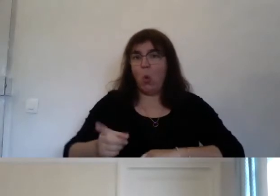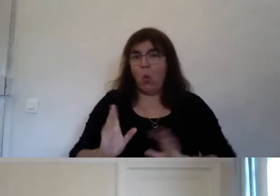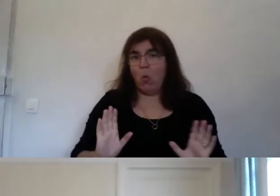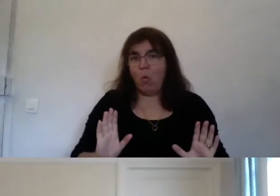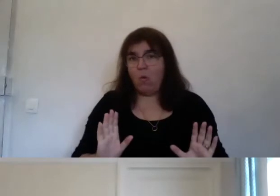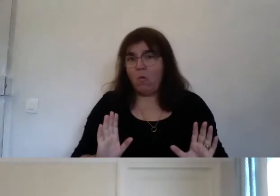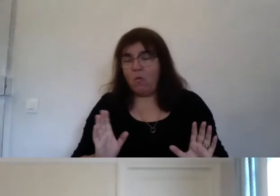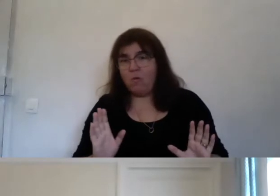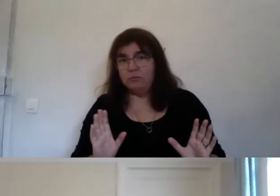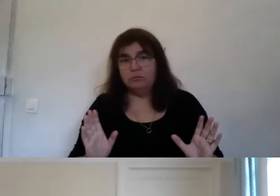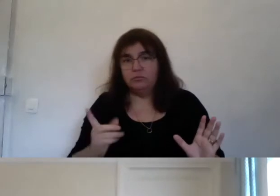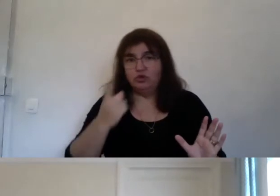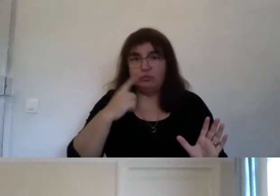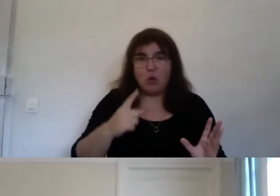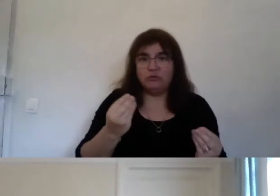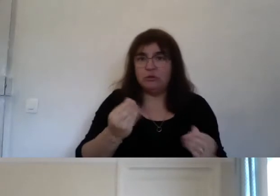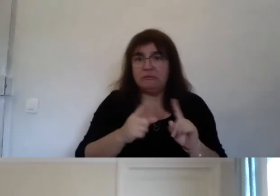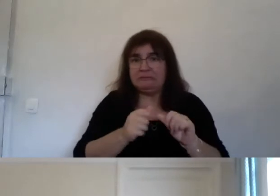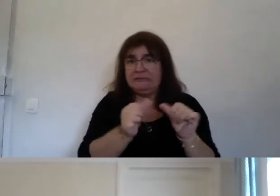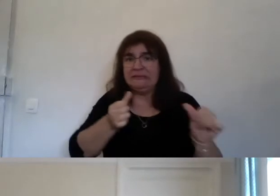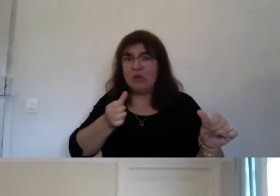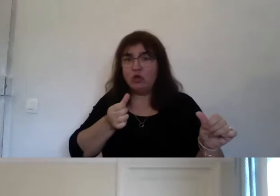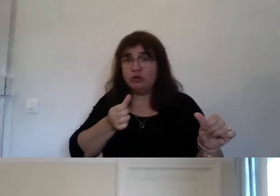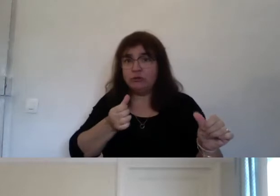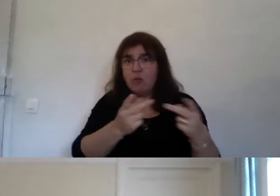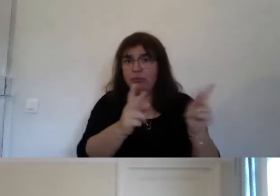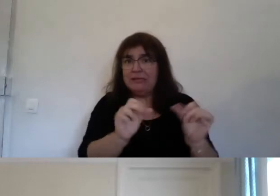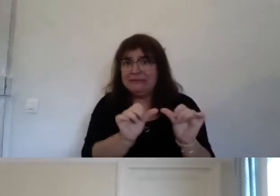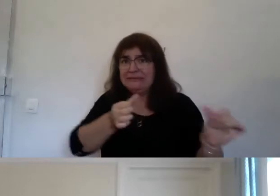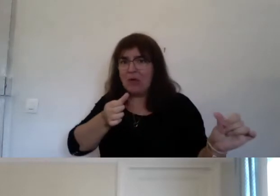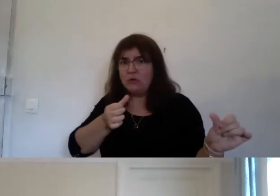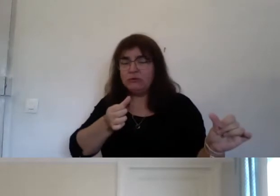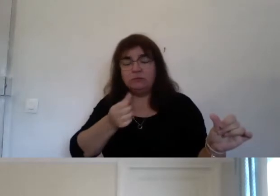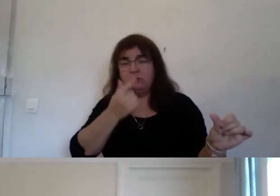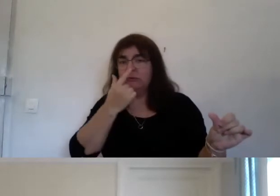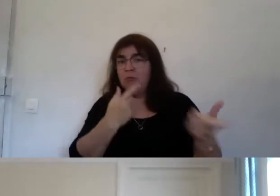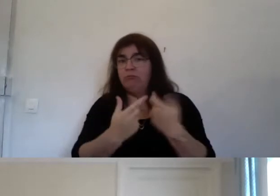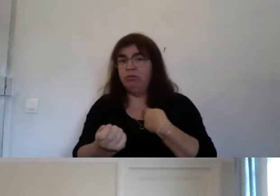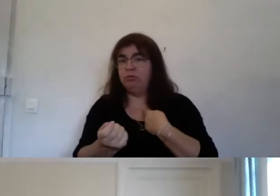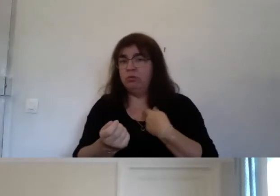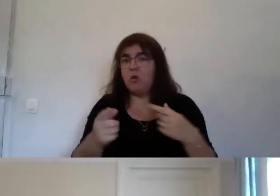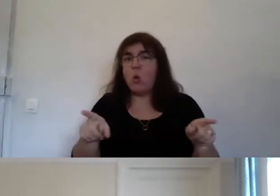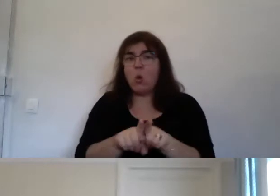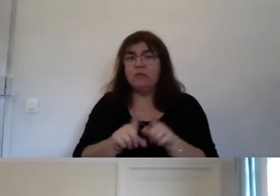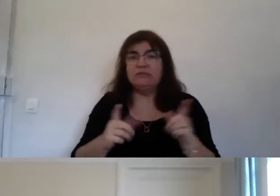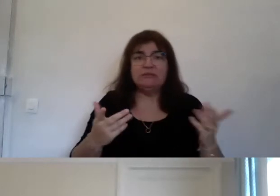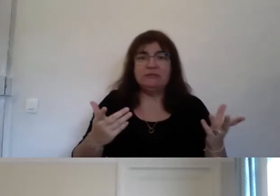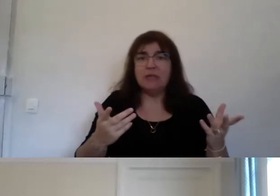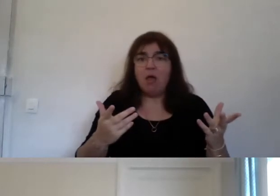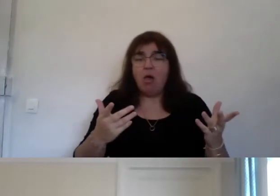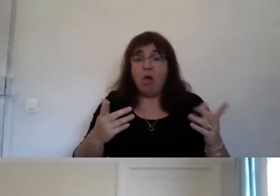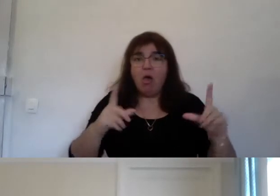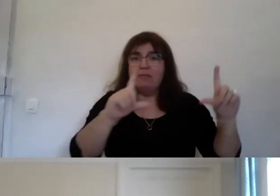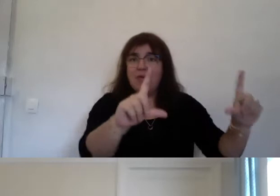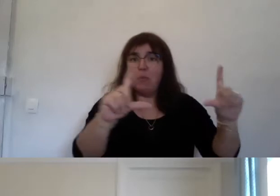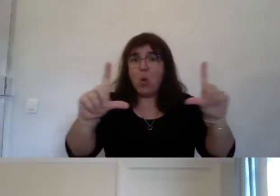d'un rapport très distant avec le public et surtout je pensais que l'absence des originaux remplacés par